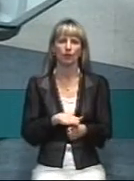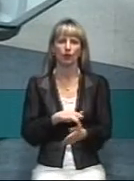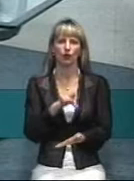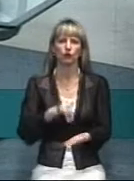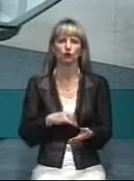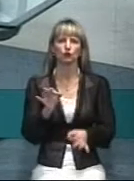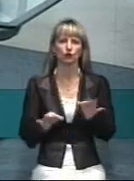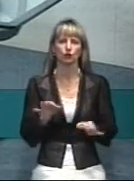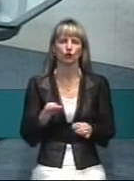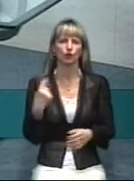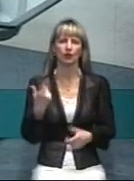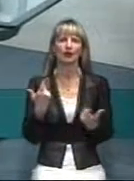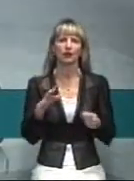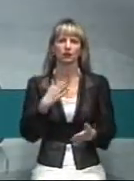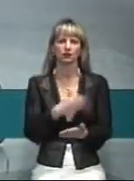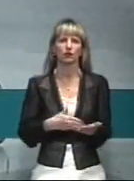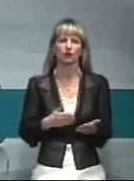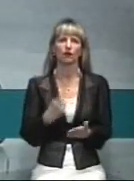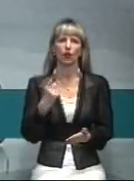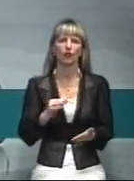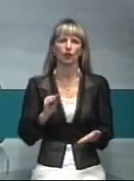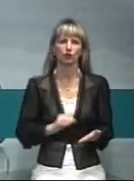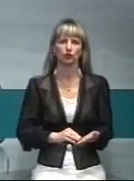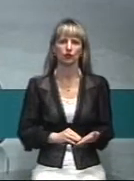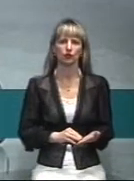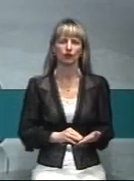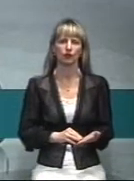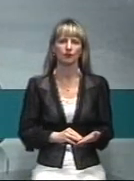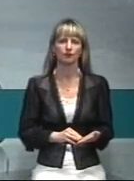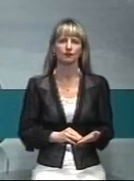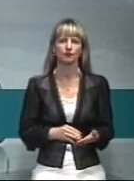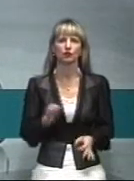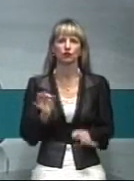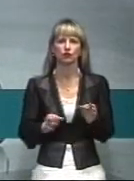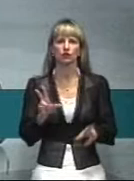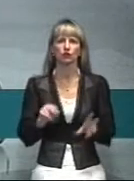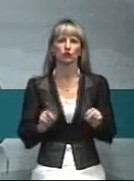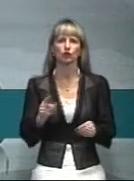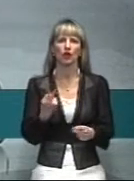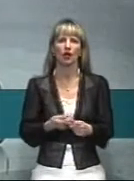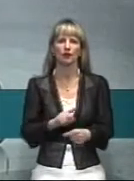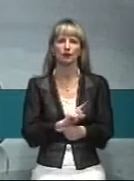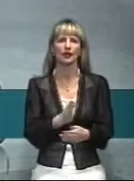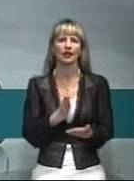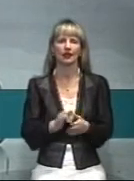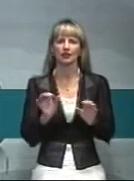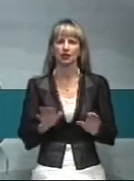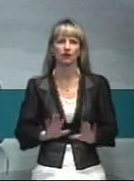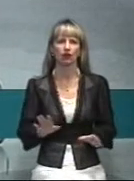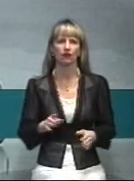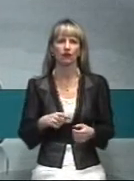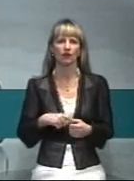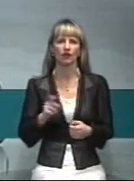Донецької області, де була скасована одна постанова. Нібито суддя вважали, що цей прилад є незаконним, тобто він